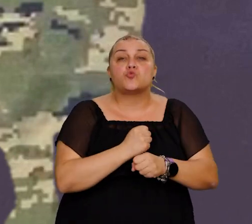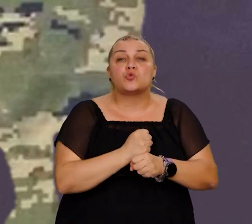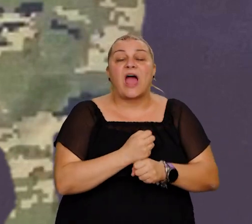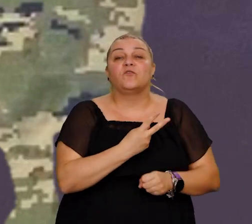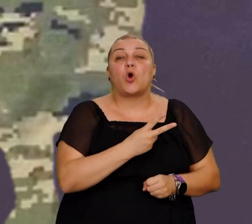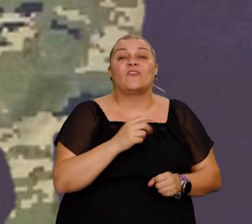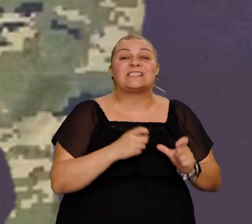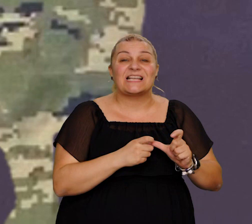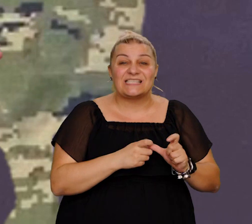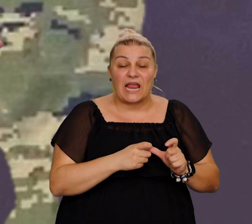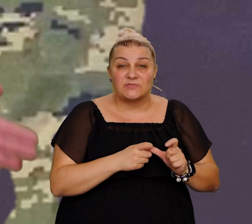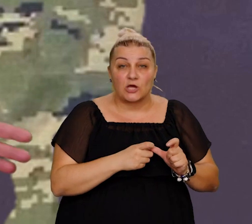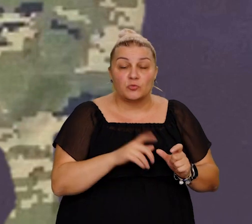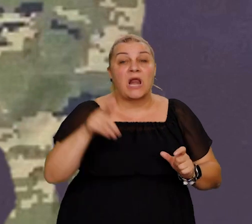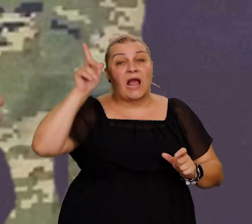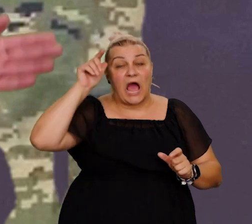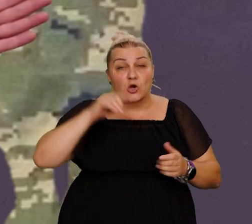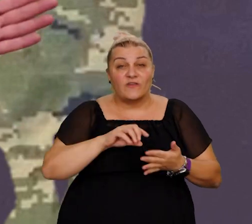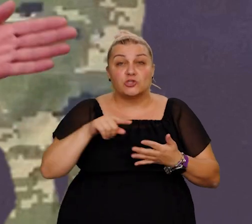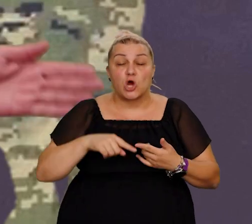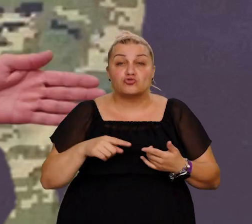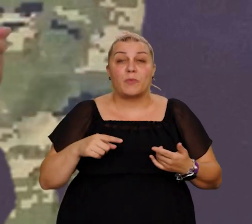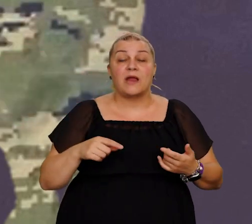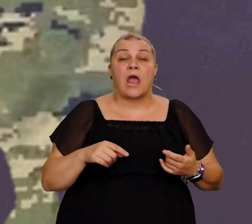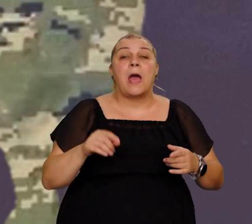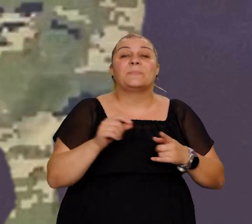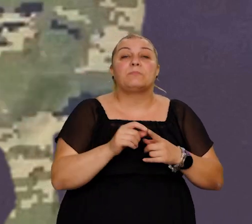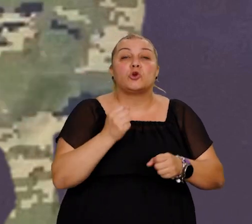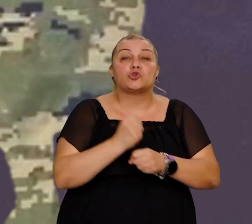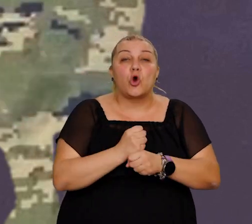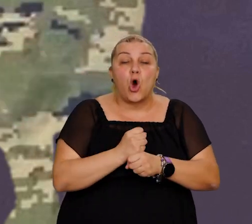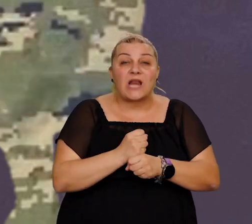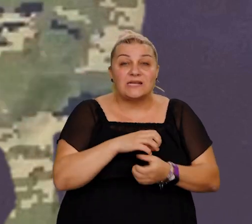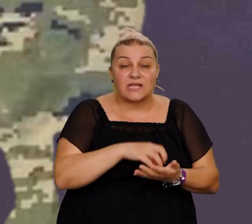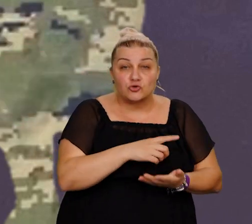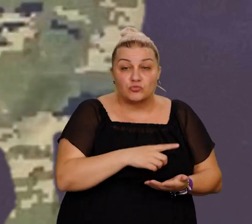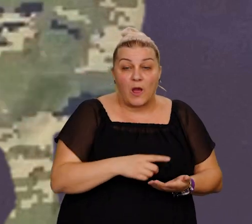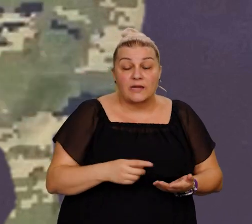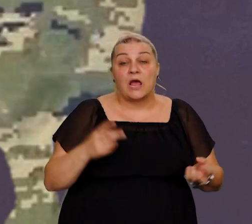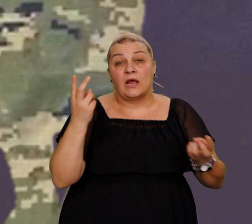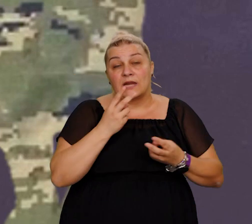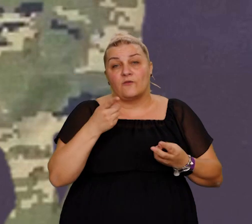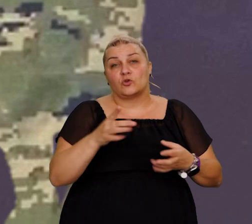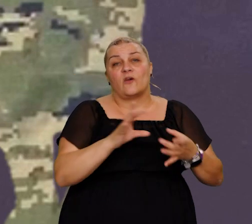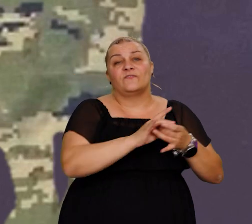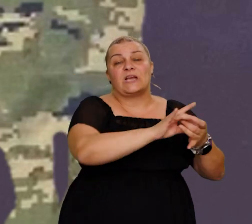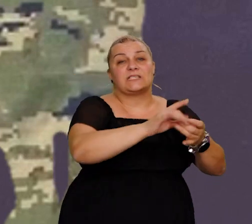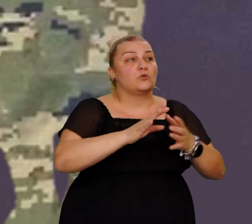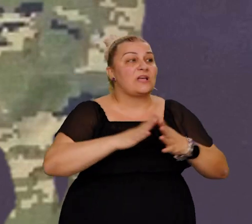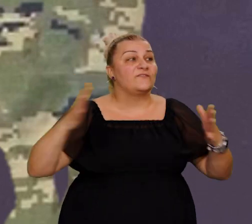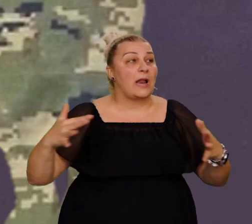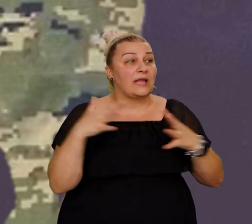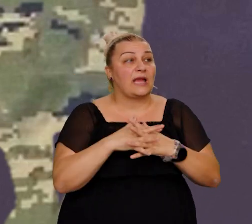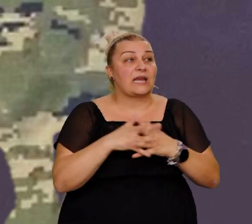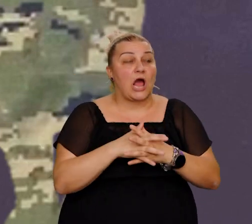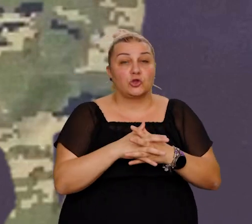je za Vukovarsko-srijemsku županiju, imamo za Karlovačku županiju, imamo za Primorsko-goransku županiju, naravno vezano i za velike gradove koji su